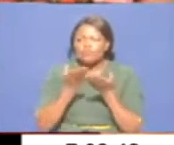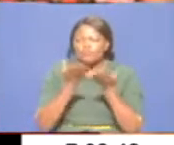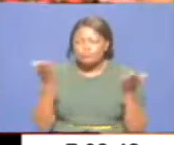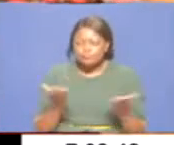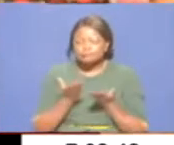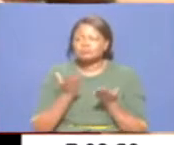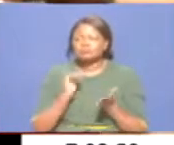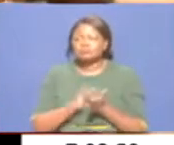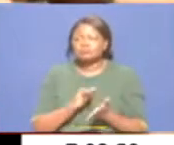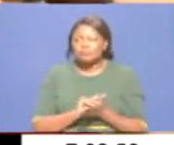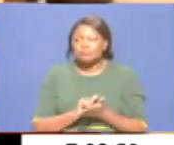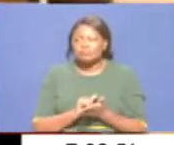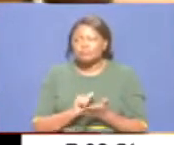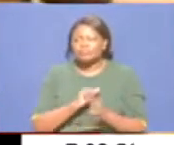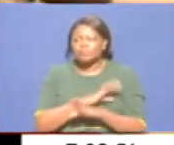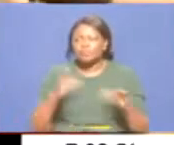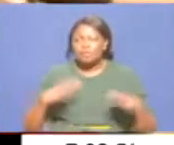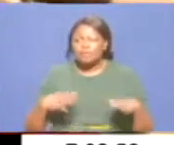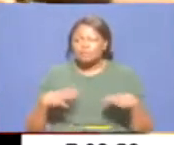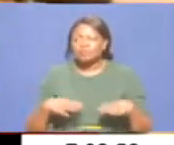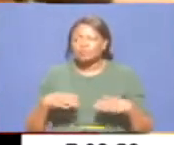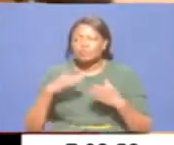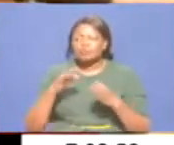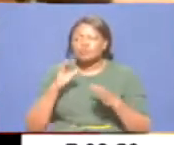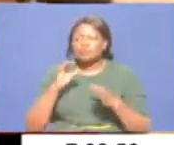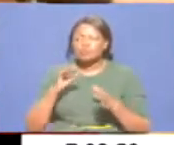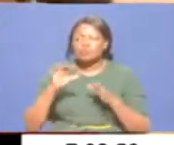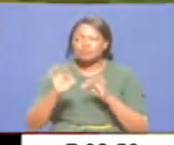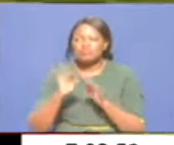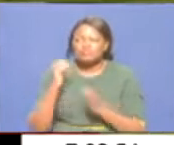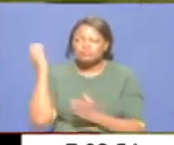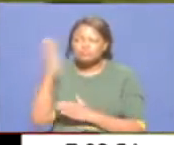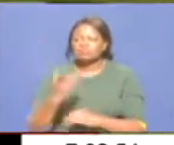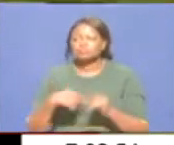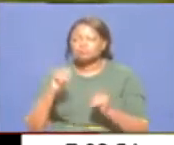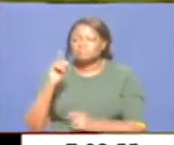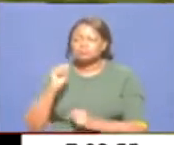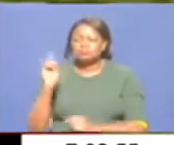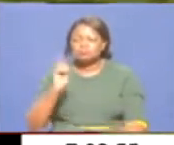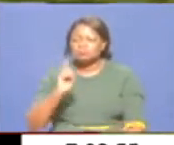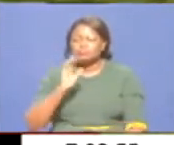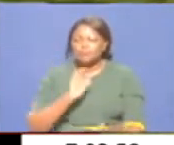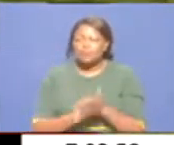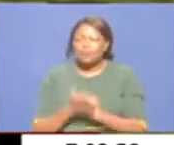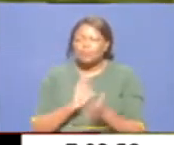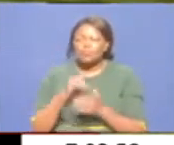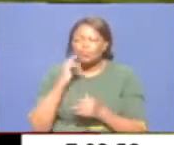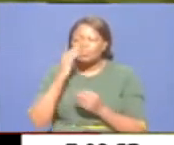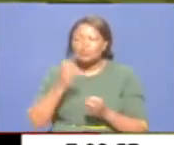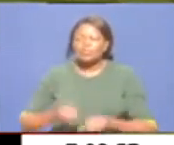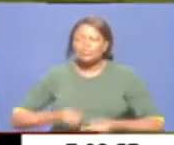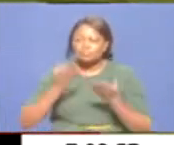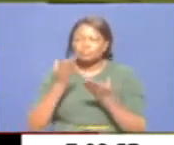kwamba hakuna mtu atapewa uteuzi wa moja kwa moja na chama hicho. There is nobody who will be given